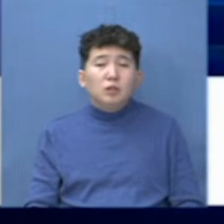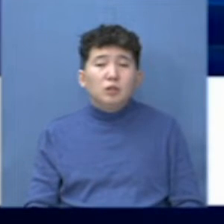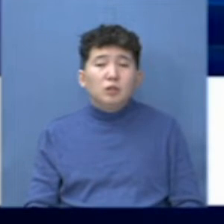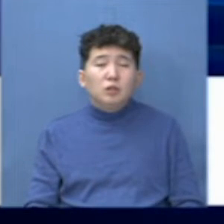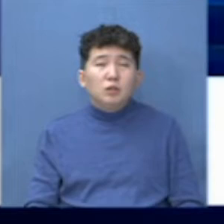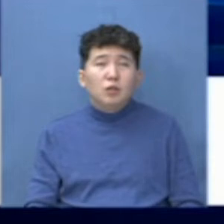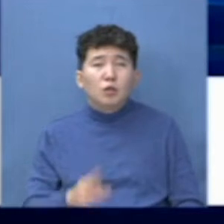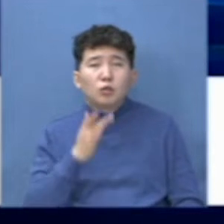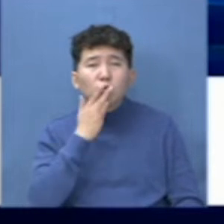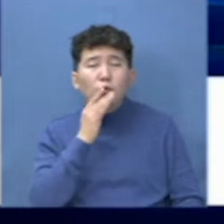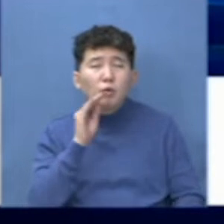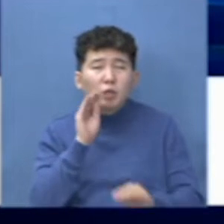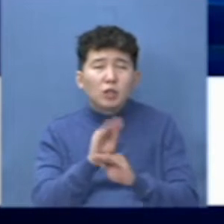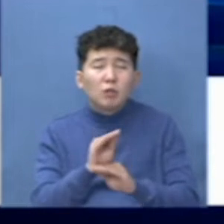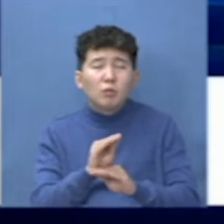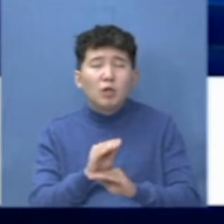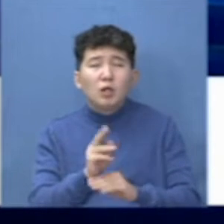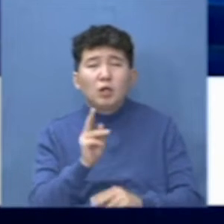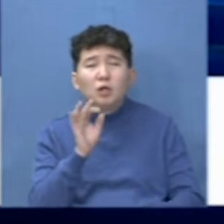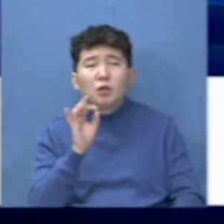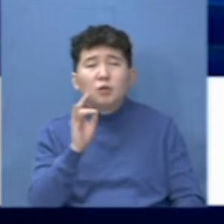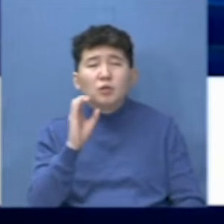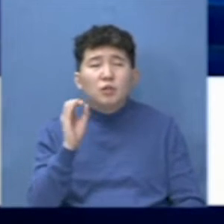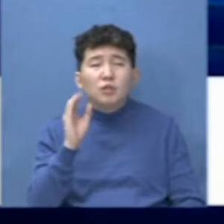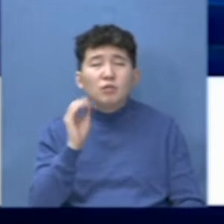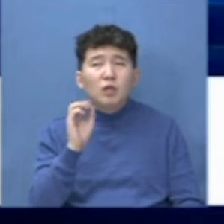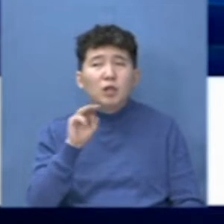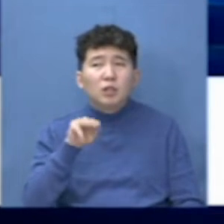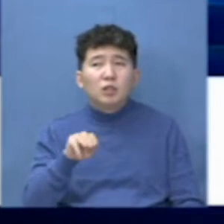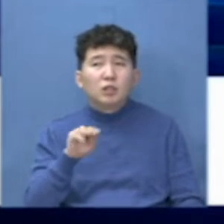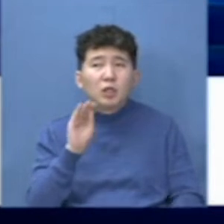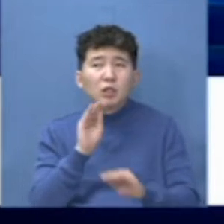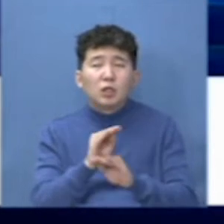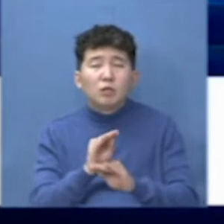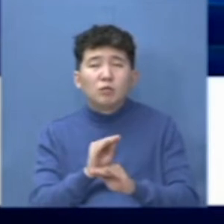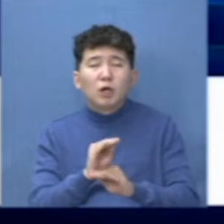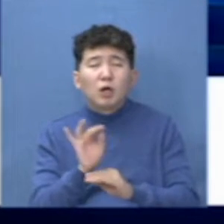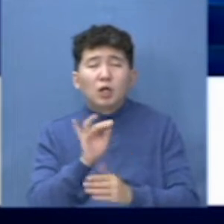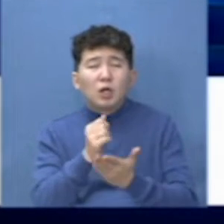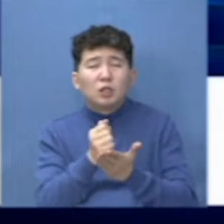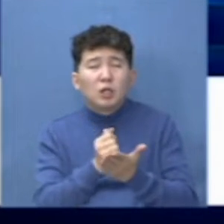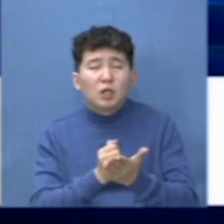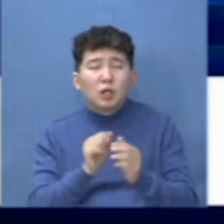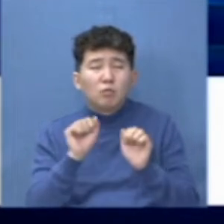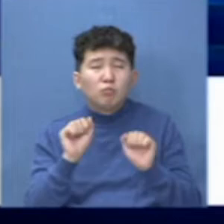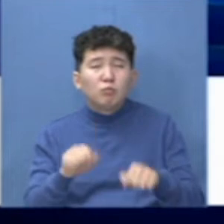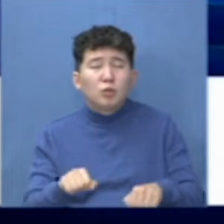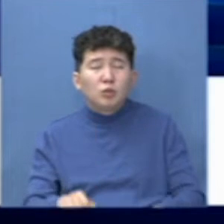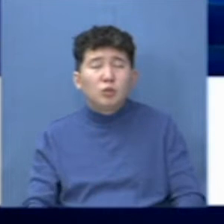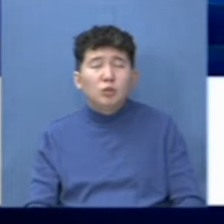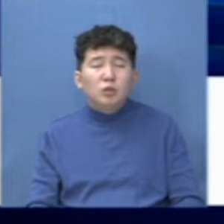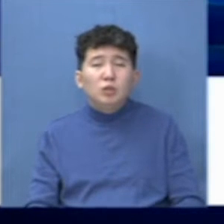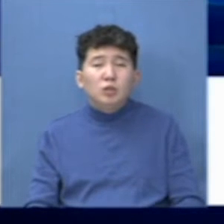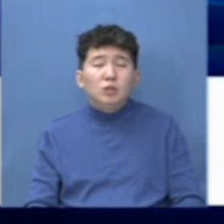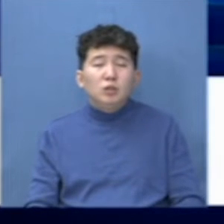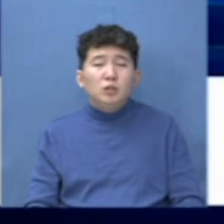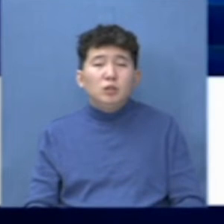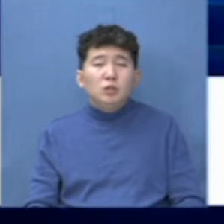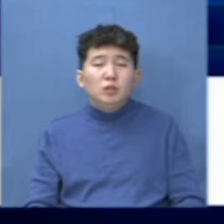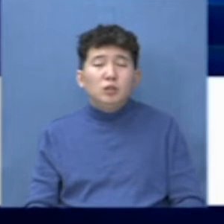тұз қосады, консерванттар қосып, 9 ай сақтауға болады. Соны бізде өзіміздің арнайы